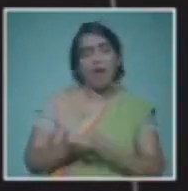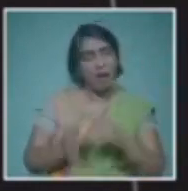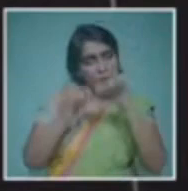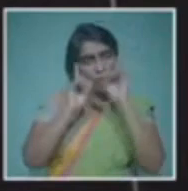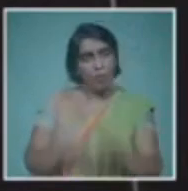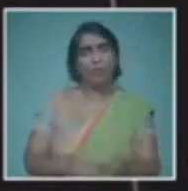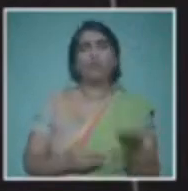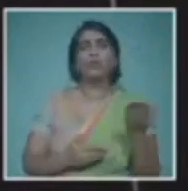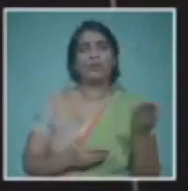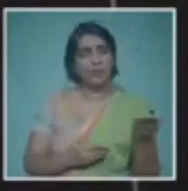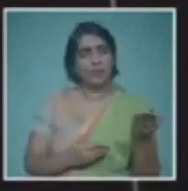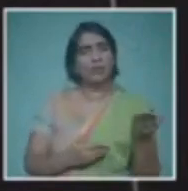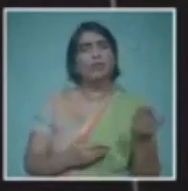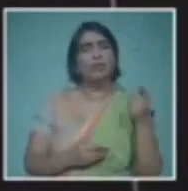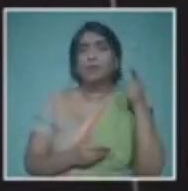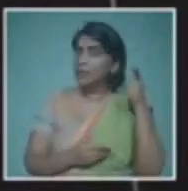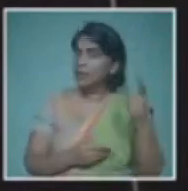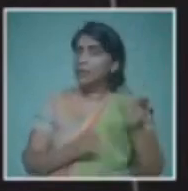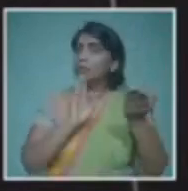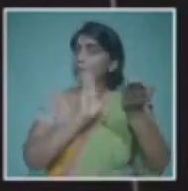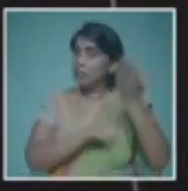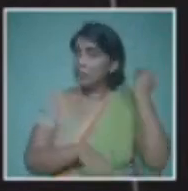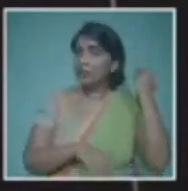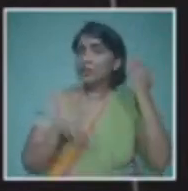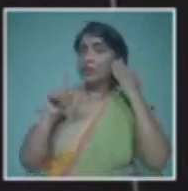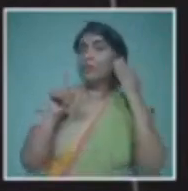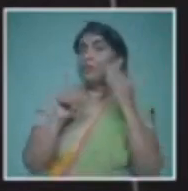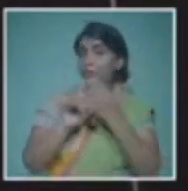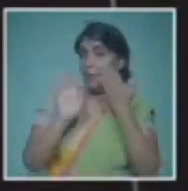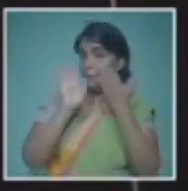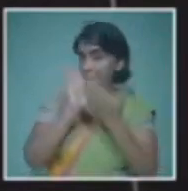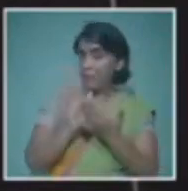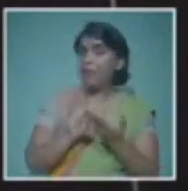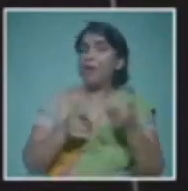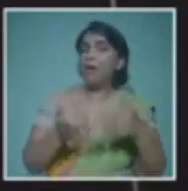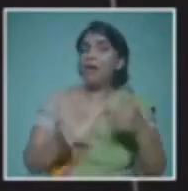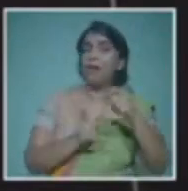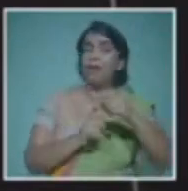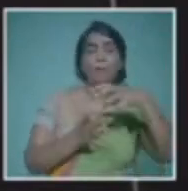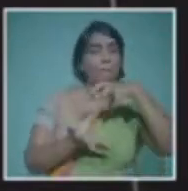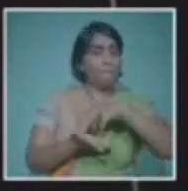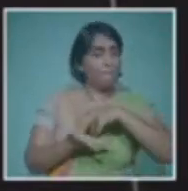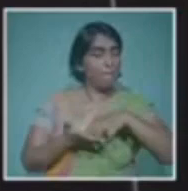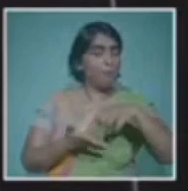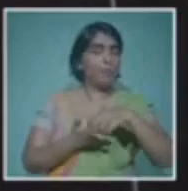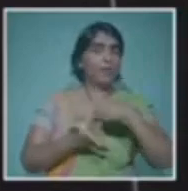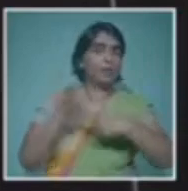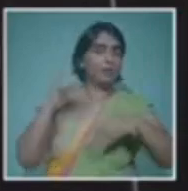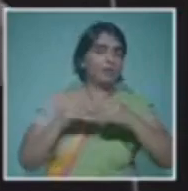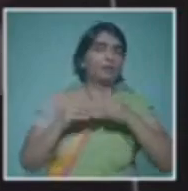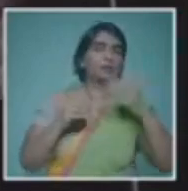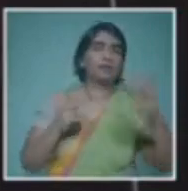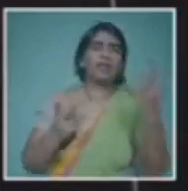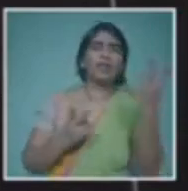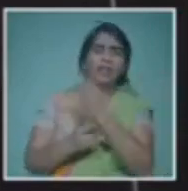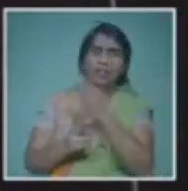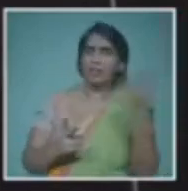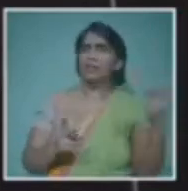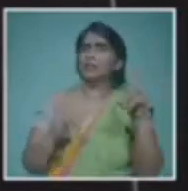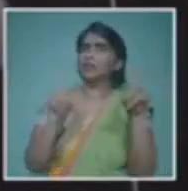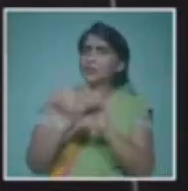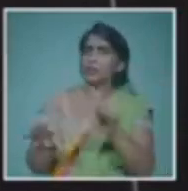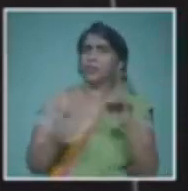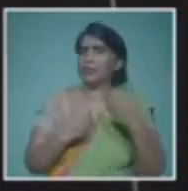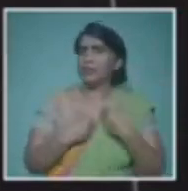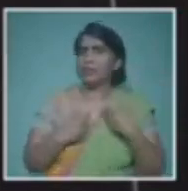කරන්න හදන්නේ. දැන් ආයේ එතුමා ඒ කාලේ විච්ච සිද්ධිය පෙන්නලා දීලා දැන් ප්‍රාදේශීය සභාව ටික කල් දාන්න යනවා කියන කාරණේ වෙනදි. දෙකම එකයි. හැබැයි අපි